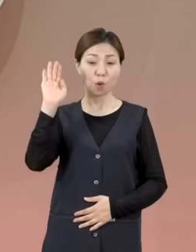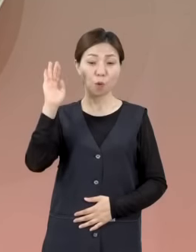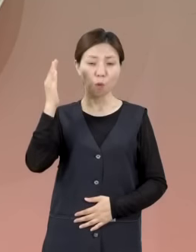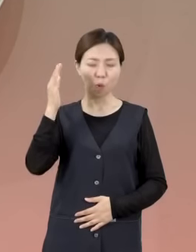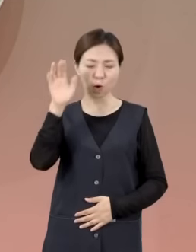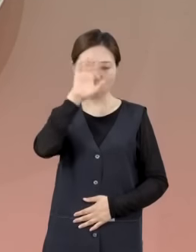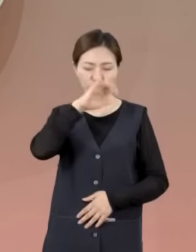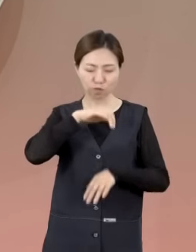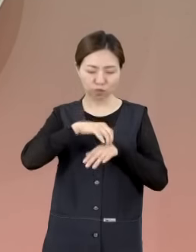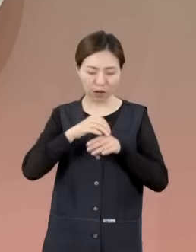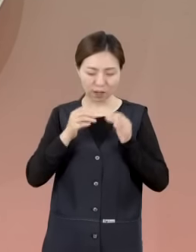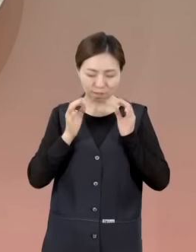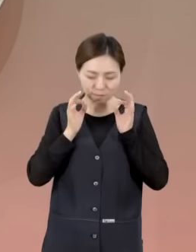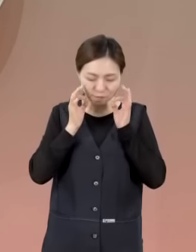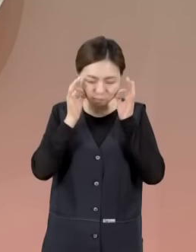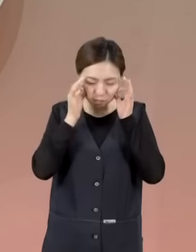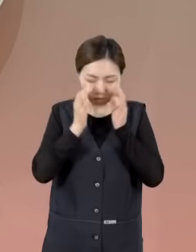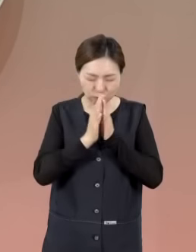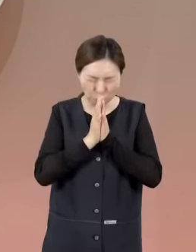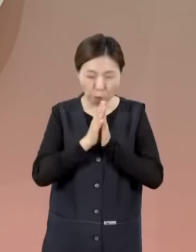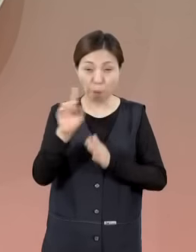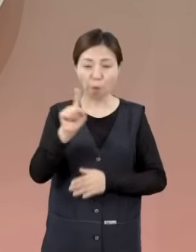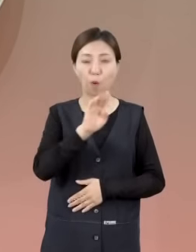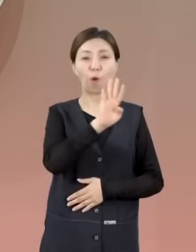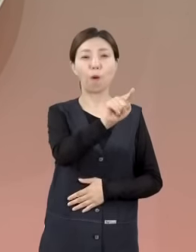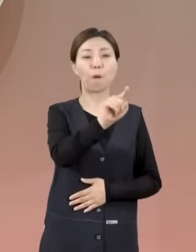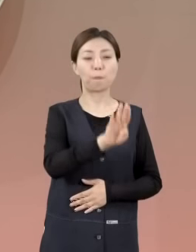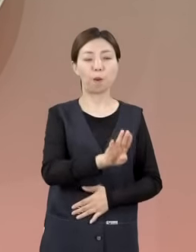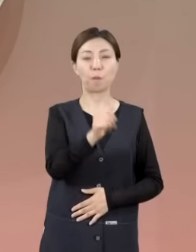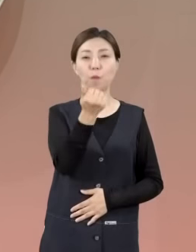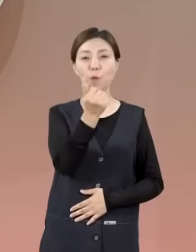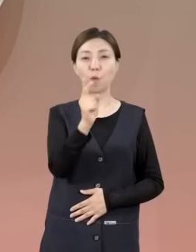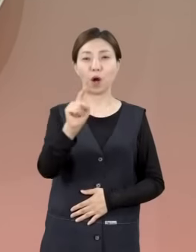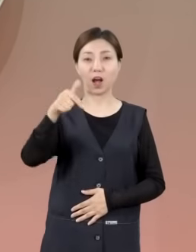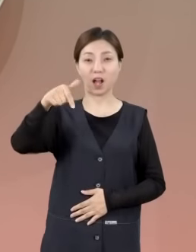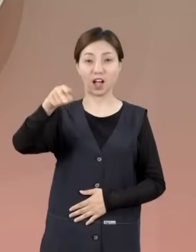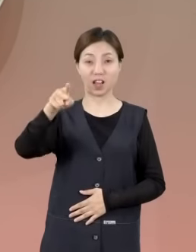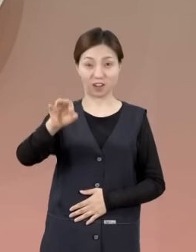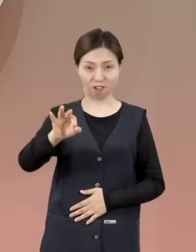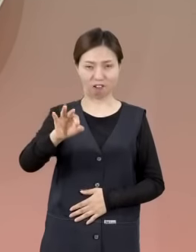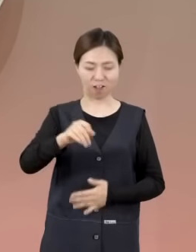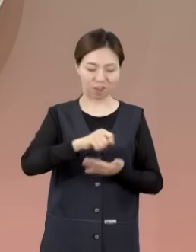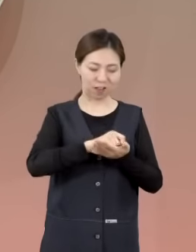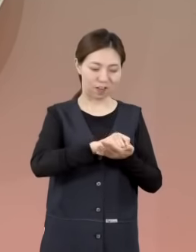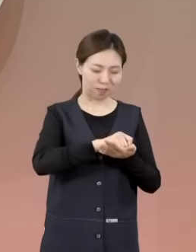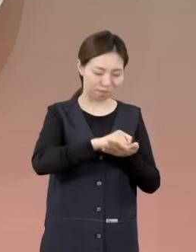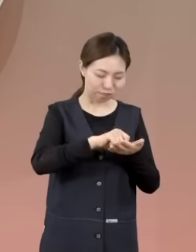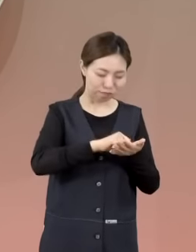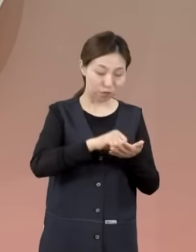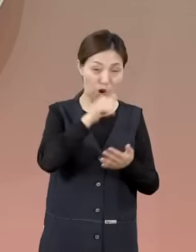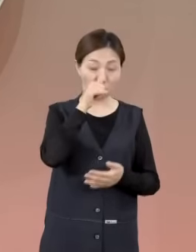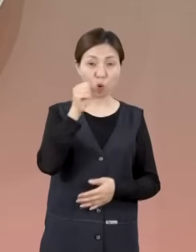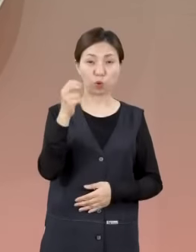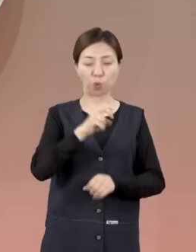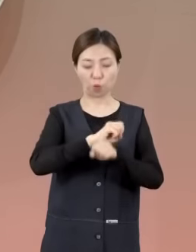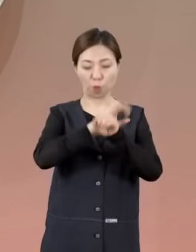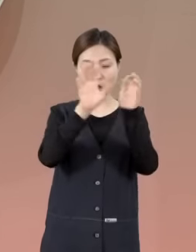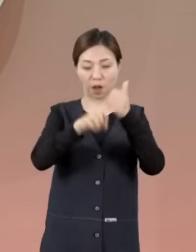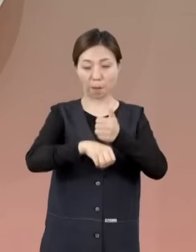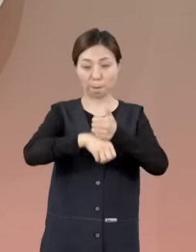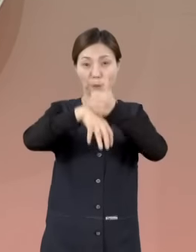많습니다 어머니는 요즘 법화경을 독송하고 계십니다 또